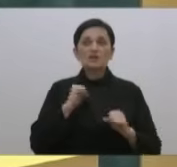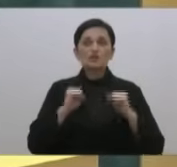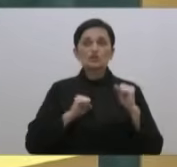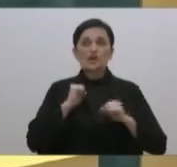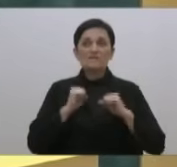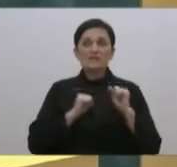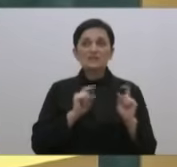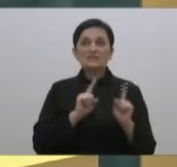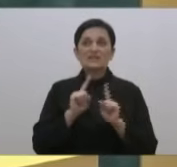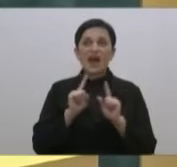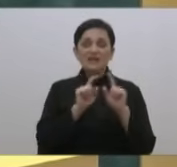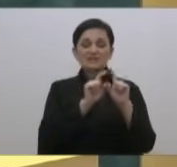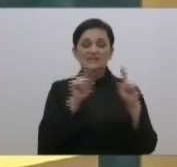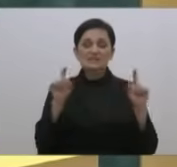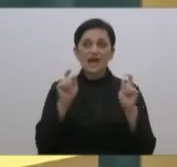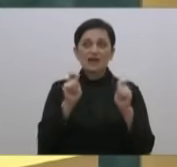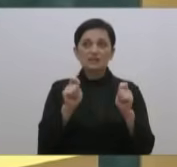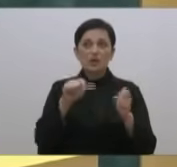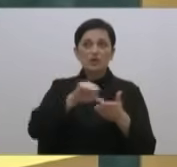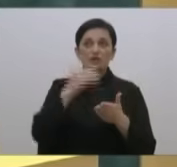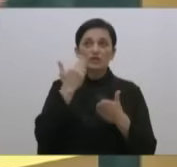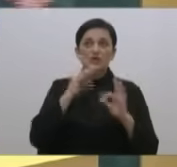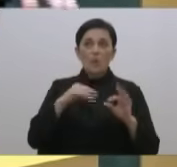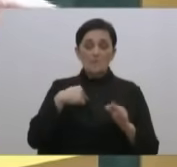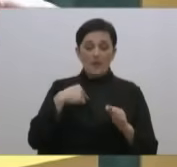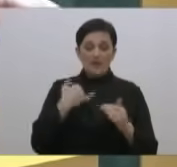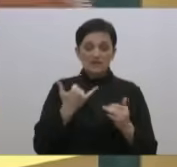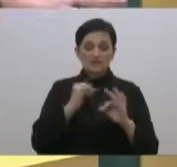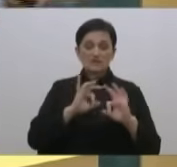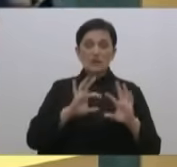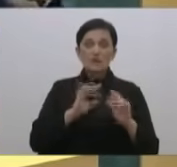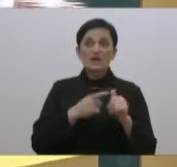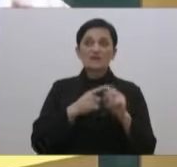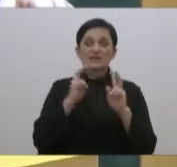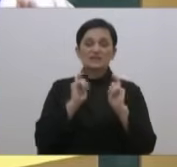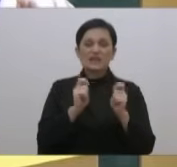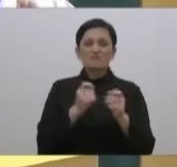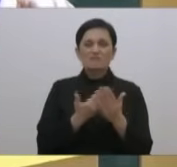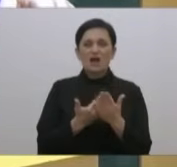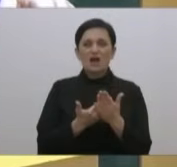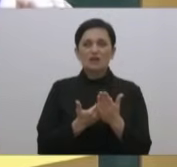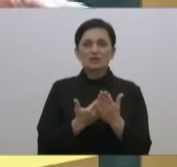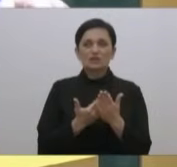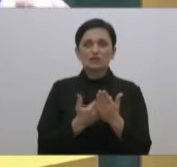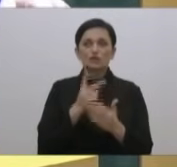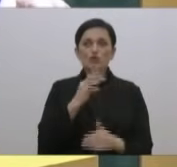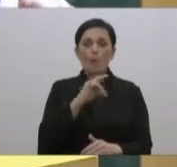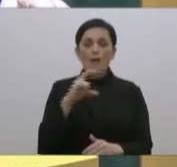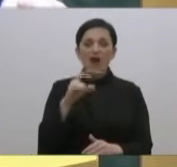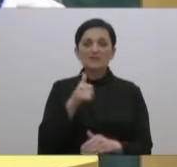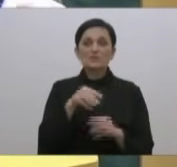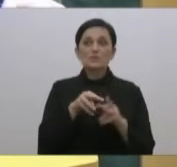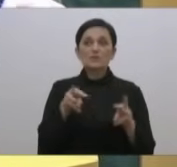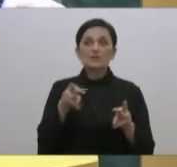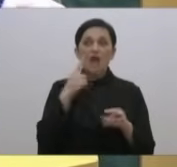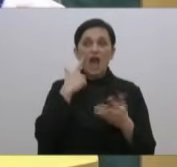Meșevetebi, ragat sata uri da varco, am gama slăși, am ascuns mețar mogidgent, da varco mi-o diasne, pe robitat. Kobahidzis